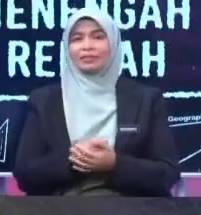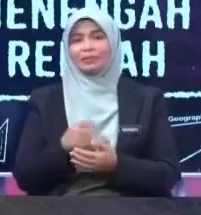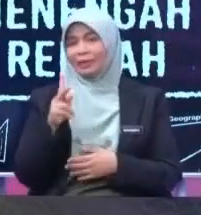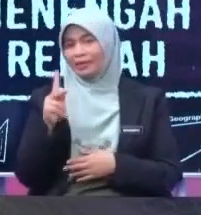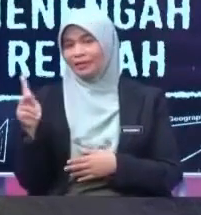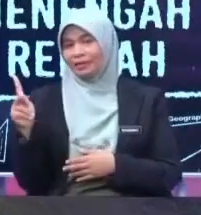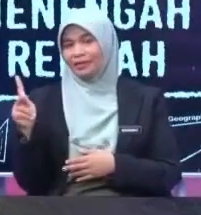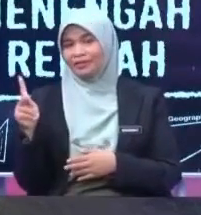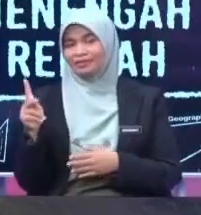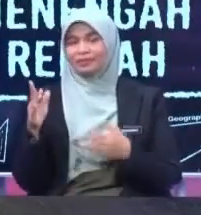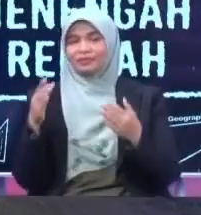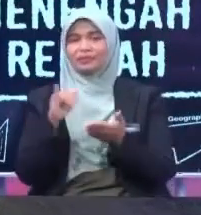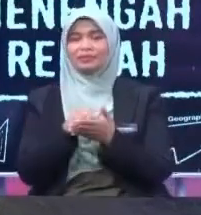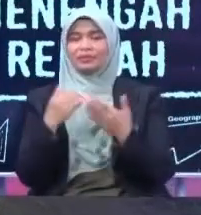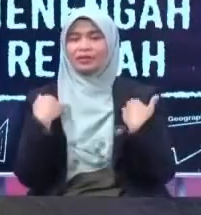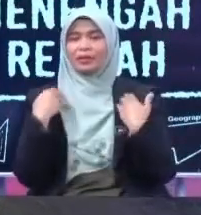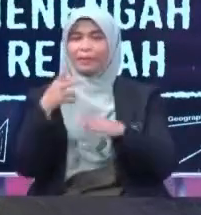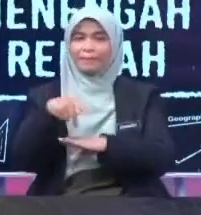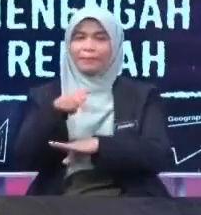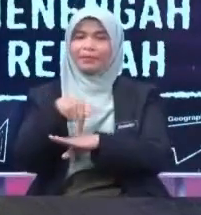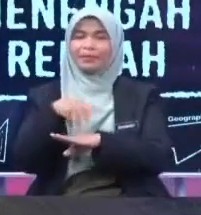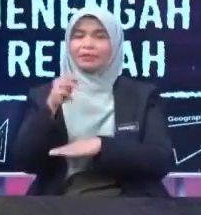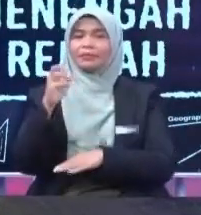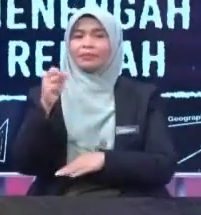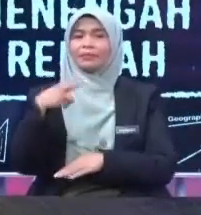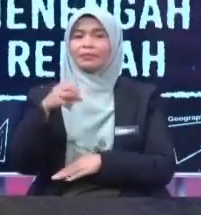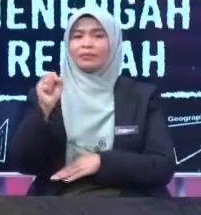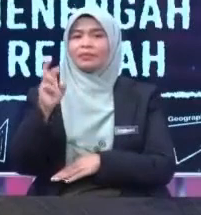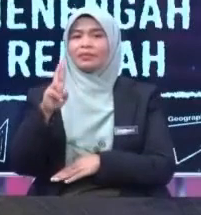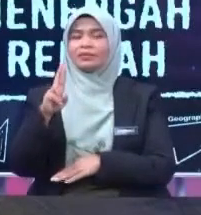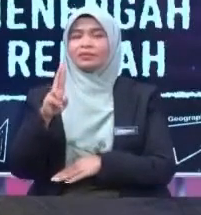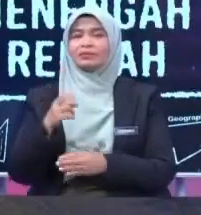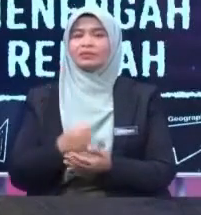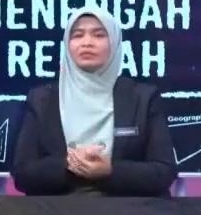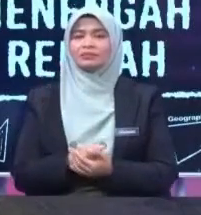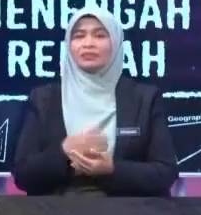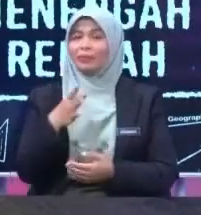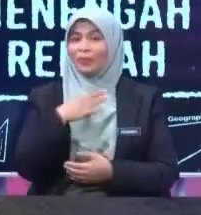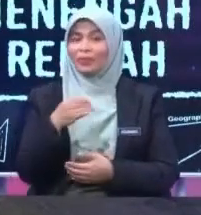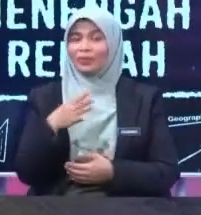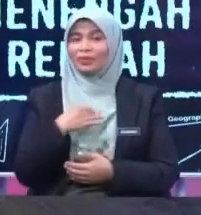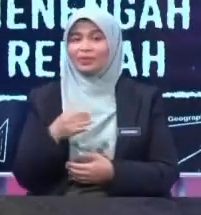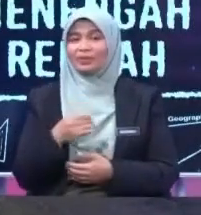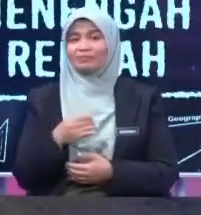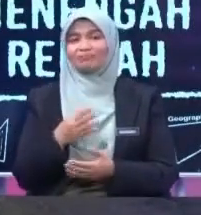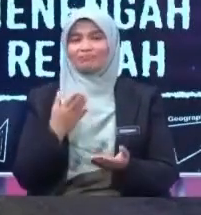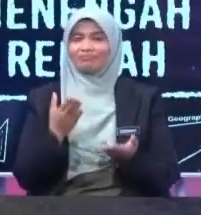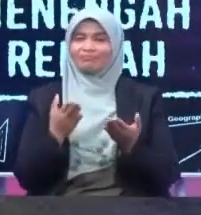kanan Aiman tu adalah padang mahsyar, mungkin, Ustazah? Padang mahsyar. Yang putih-putih depan Aiman tu apa? Ini mungkin kita lah kot,